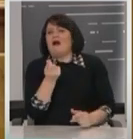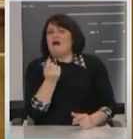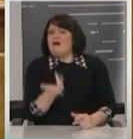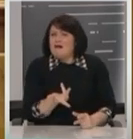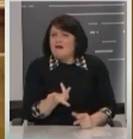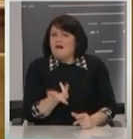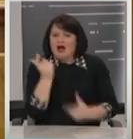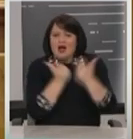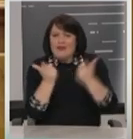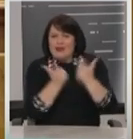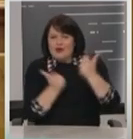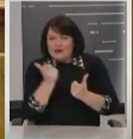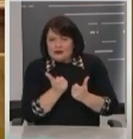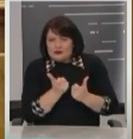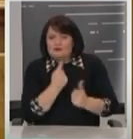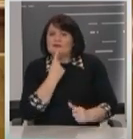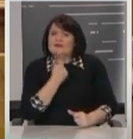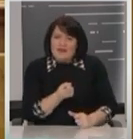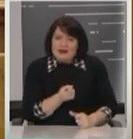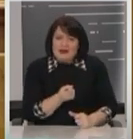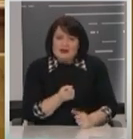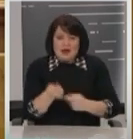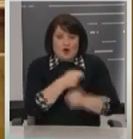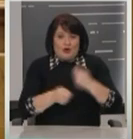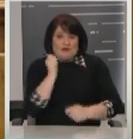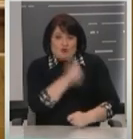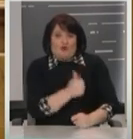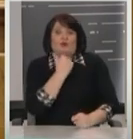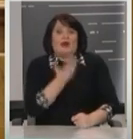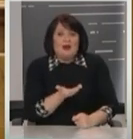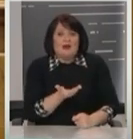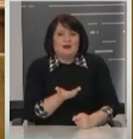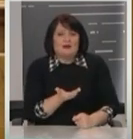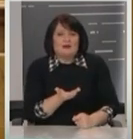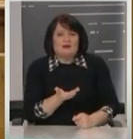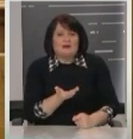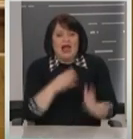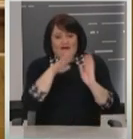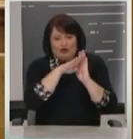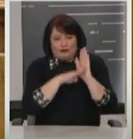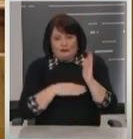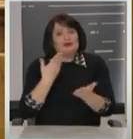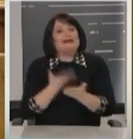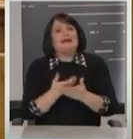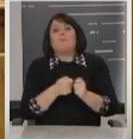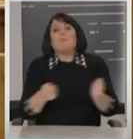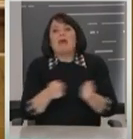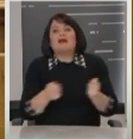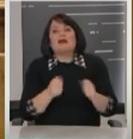των δανειακών αναγκών της χώρας, αφού στις αγορές δεν μπορούσατε να βγείτε, και στα προαπαιτούμενά της